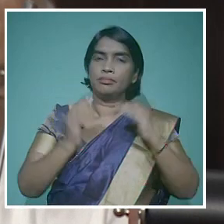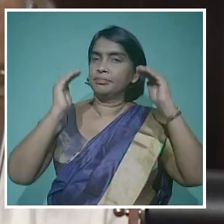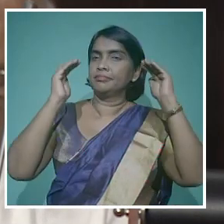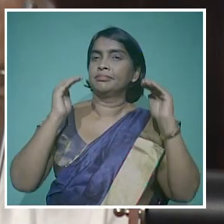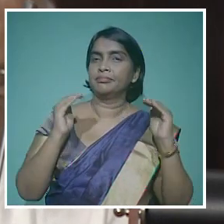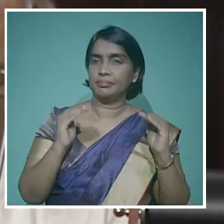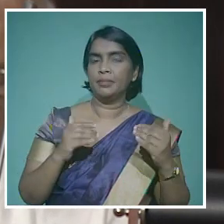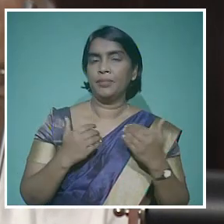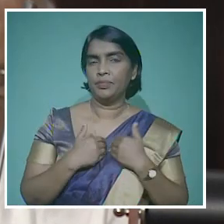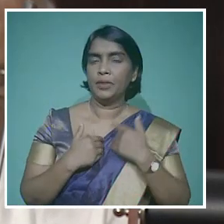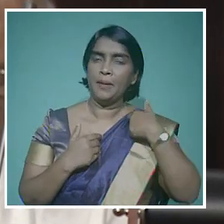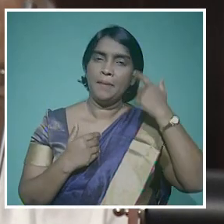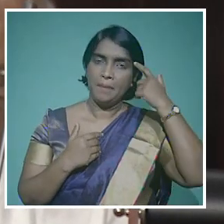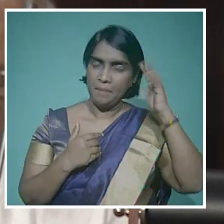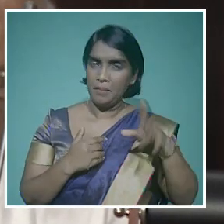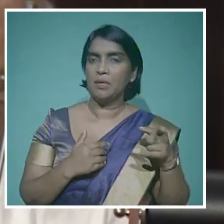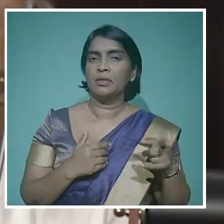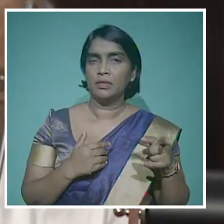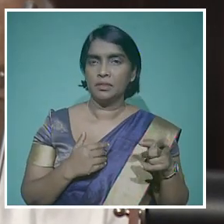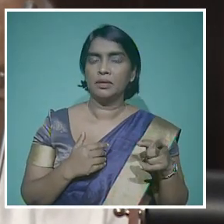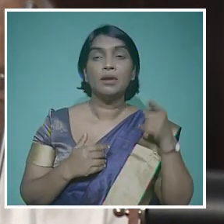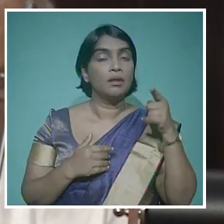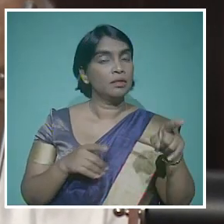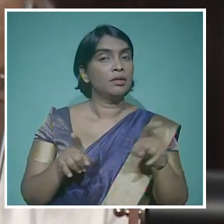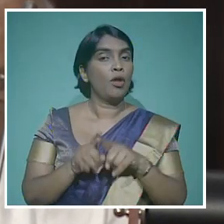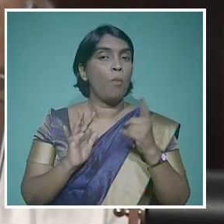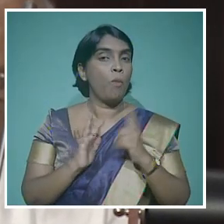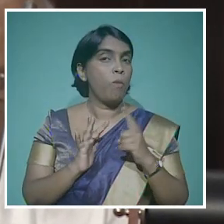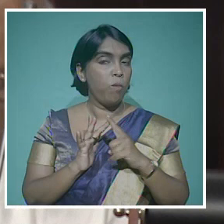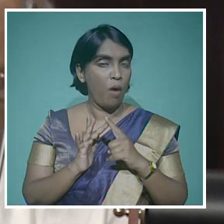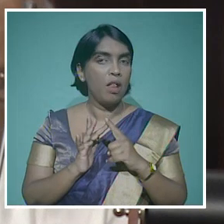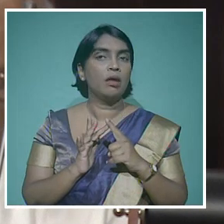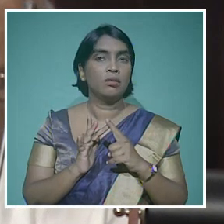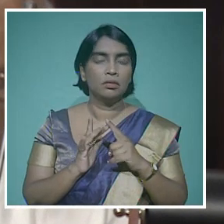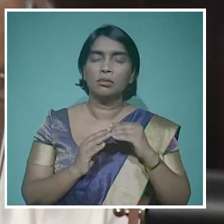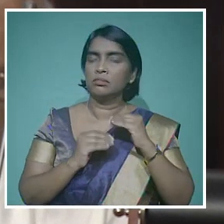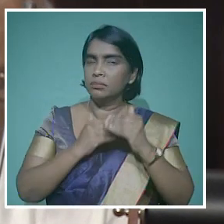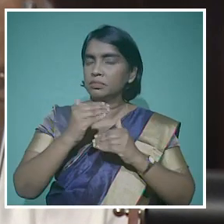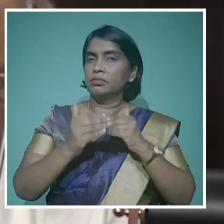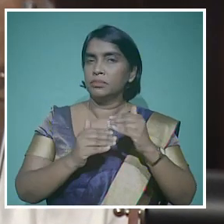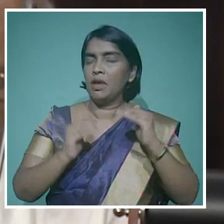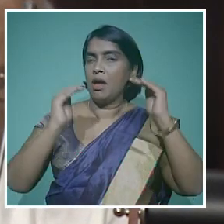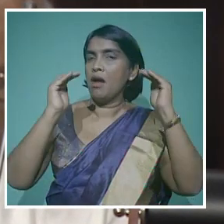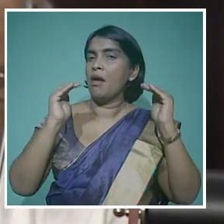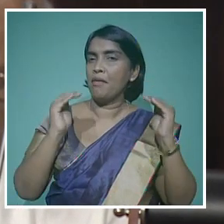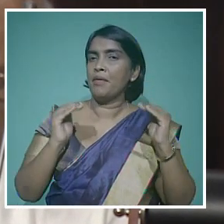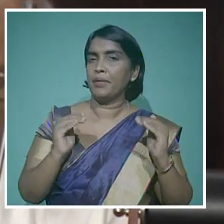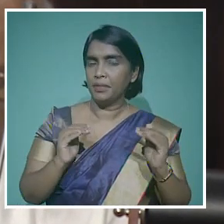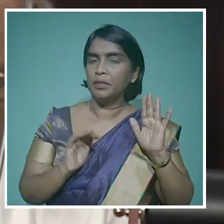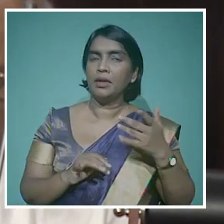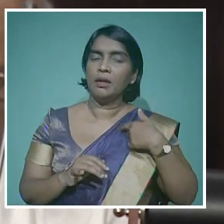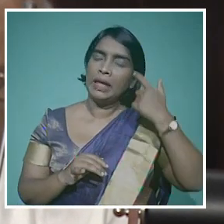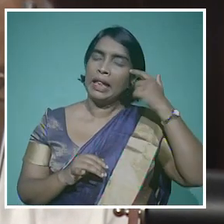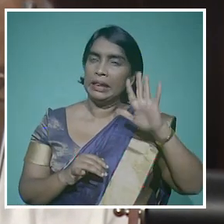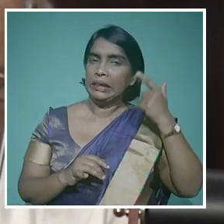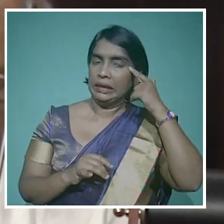යාමට අප අපේක්ෂා කරනවා. මේ සමග පොලි අනුපාතයද ක්‍රමානුකූල මධ්‍යස්ථ අගයකට ළඟාවනු ඇත අප